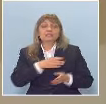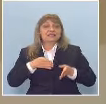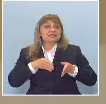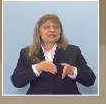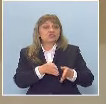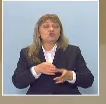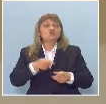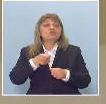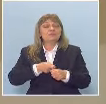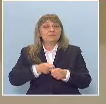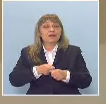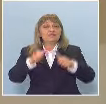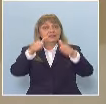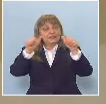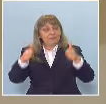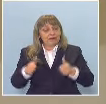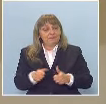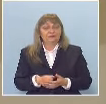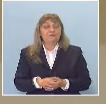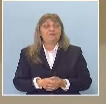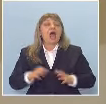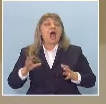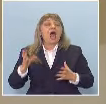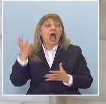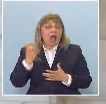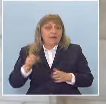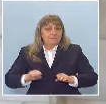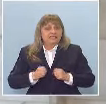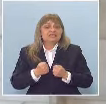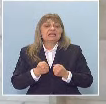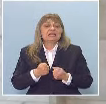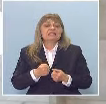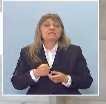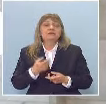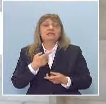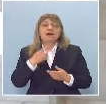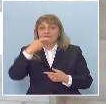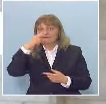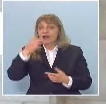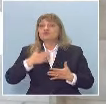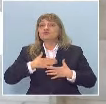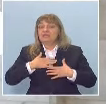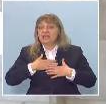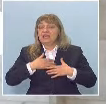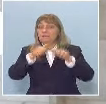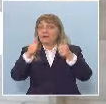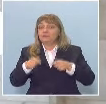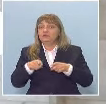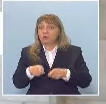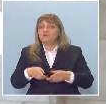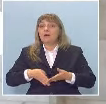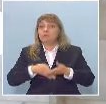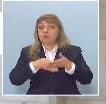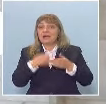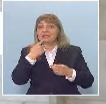монумента. Амбицирани, да, заели сме се с тази задача и няма да се откажем. Важно е да го има паметника, защото това помага за изграждането